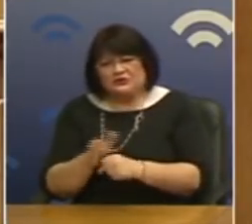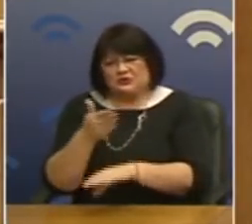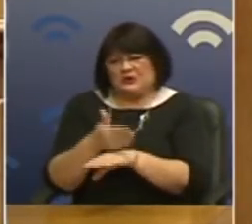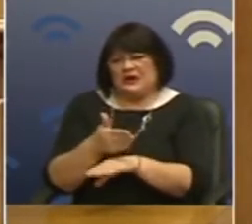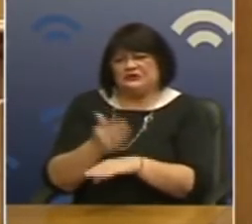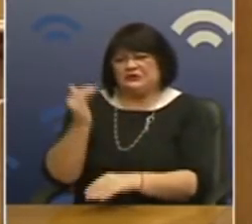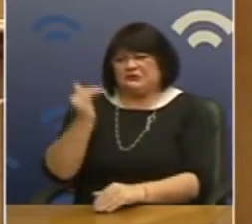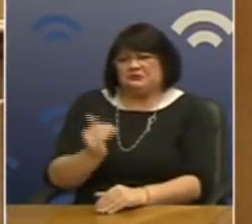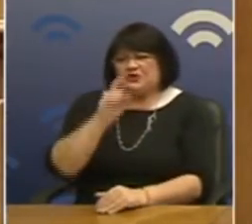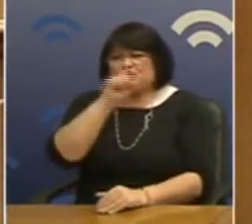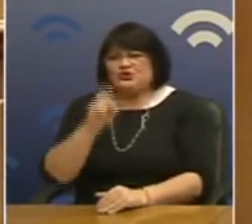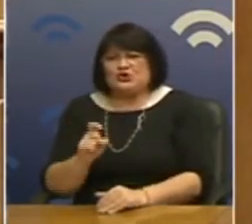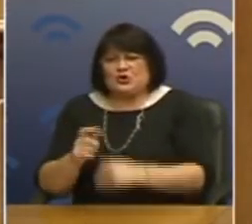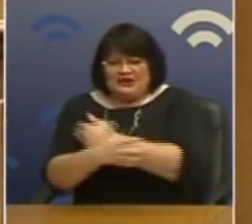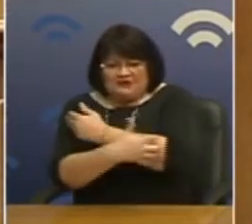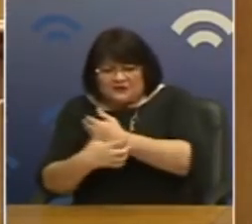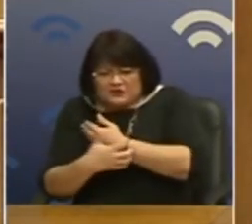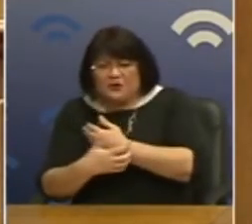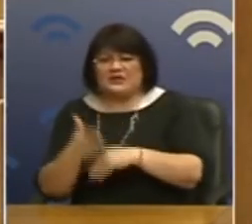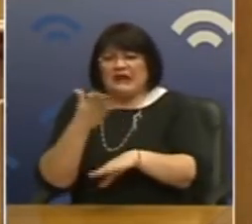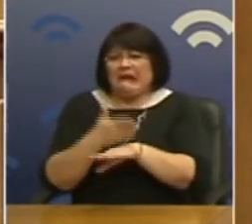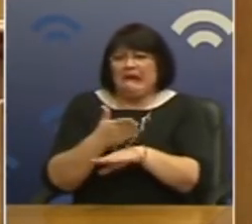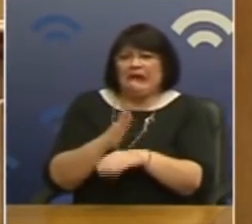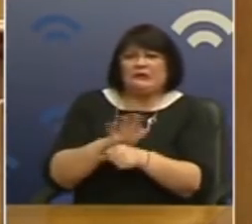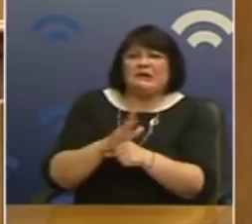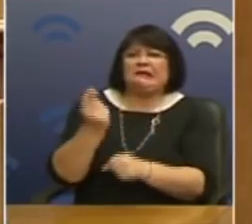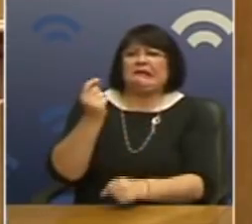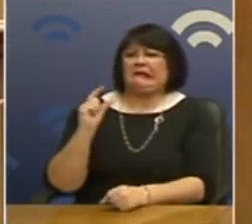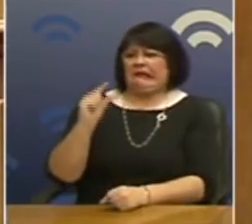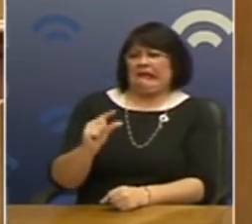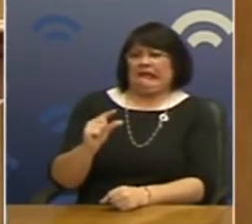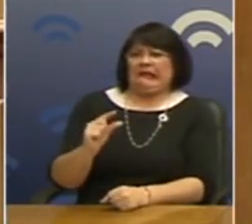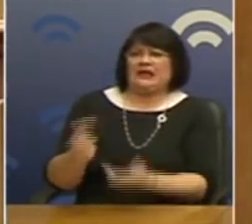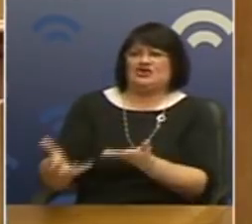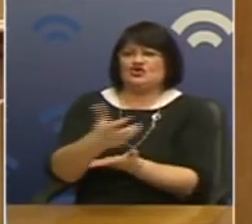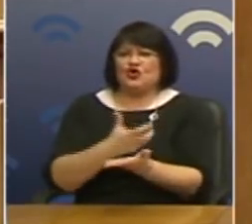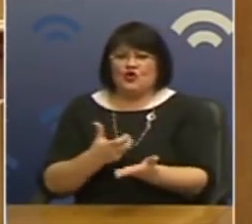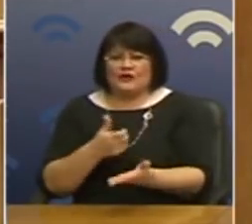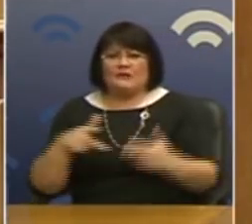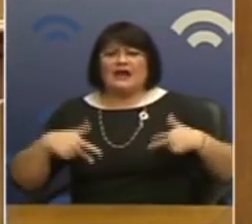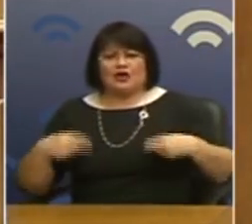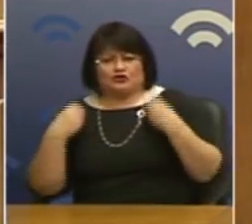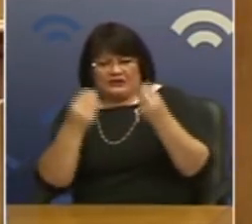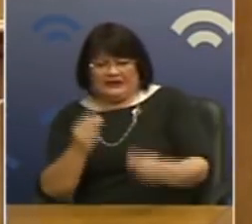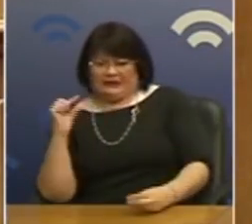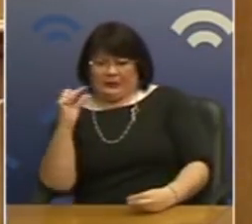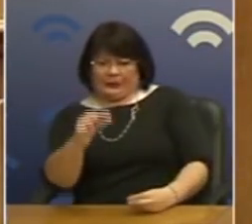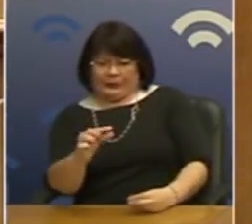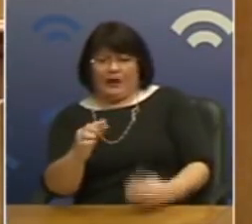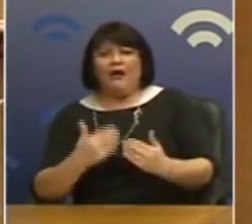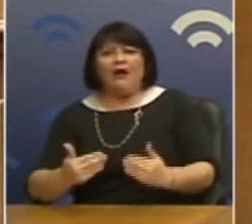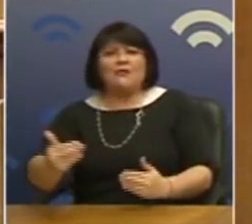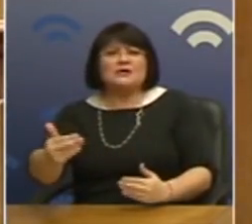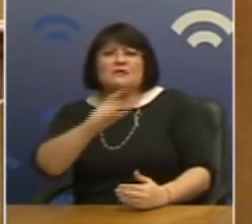διαβίωσης, ενός εγγυημένου εισοδήματος, που μόνο αυτό θα έχει υποχρέωση να εξασφαλίσει το κράτος και από εκεί και πέρα